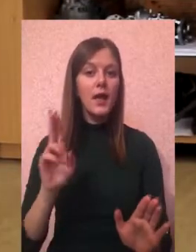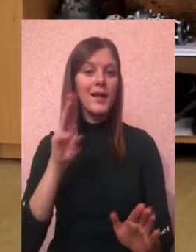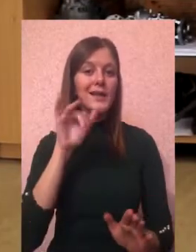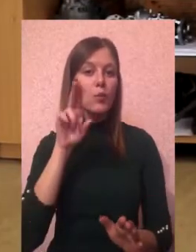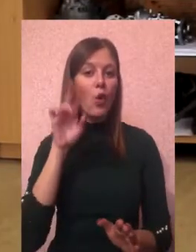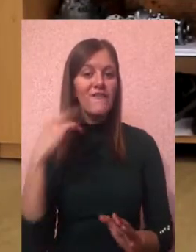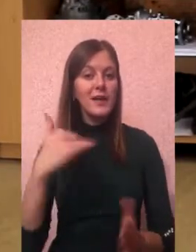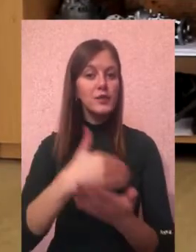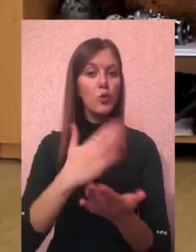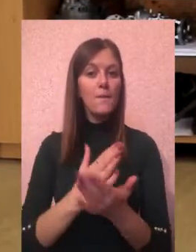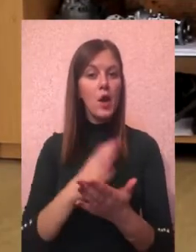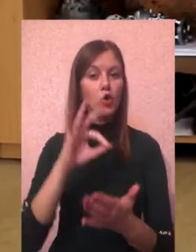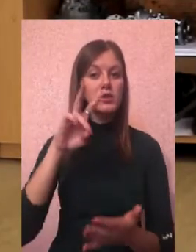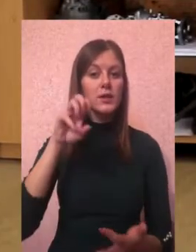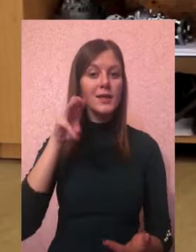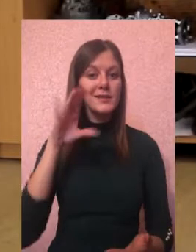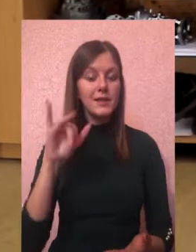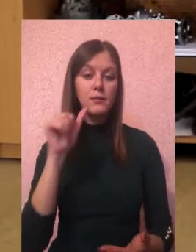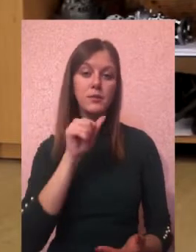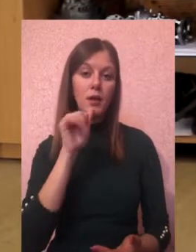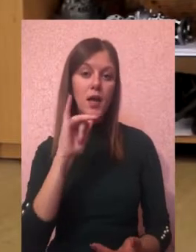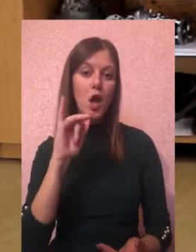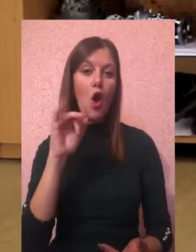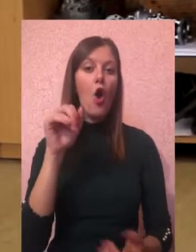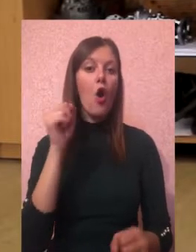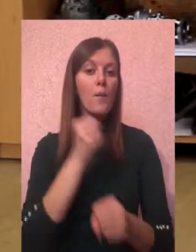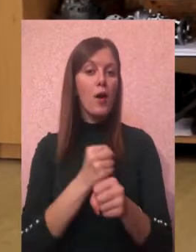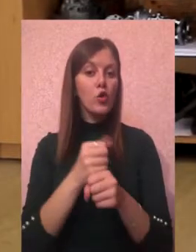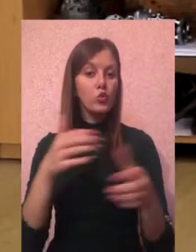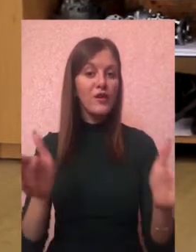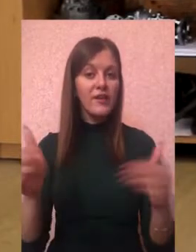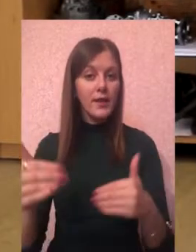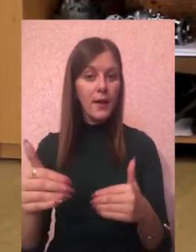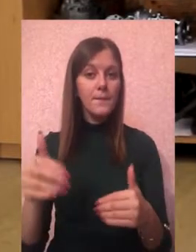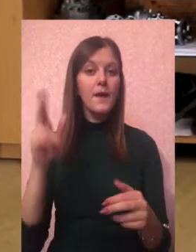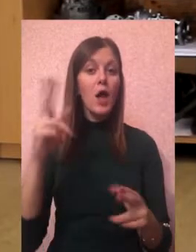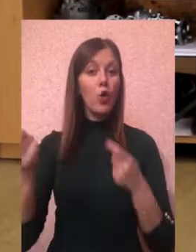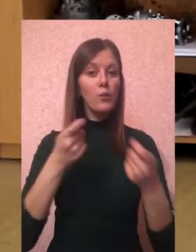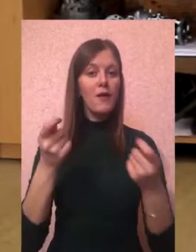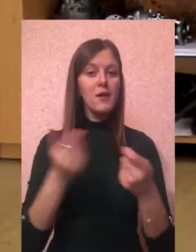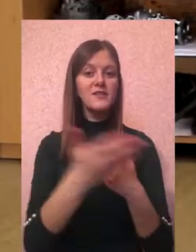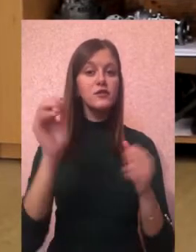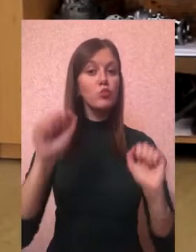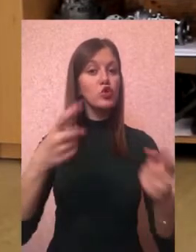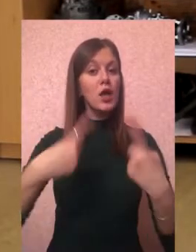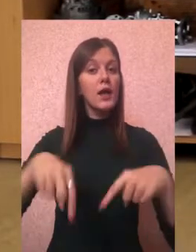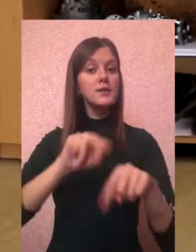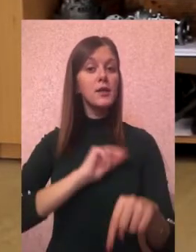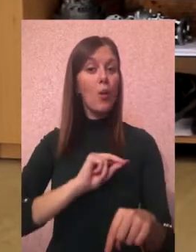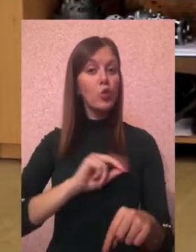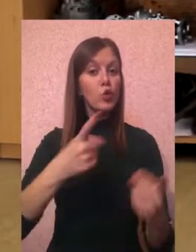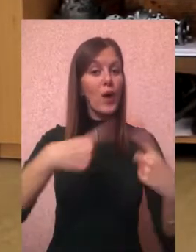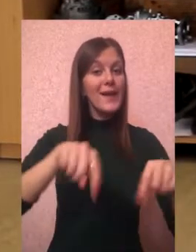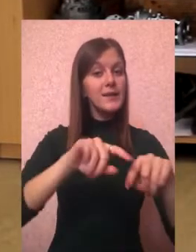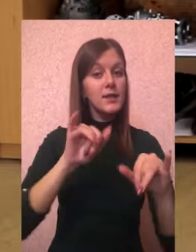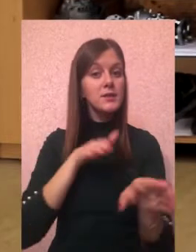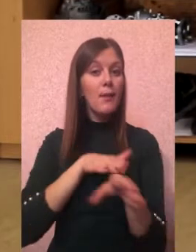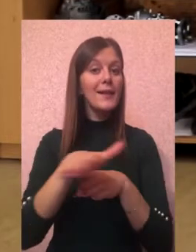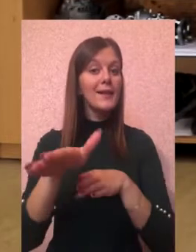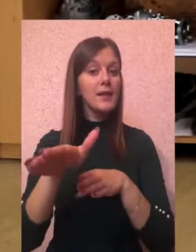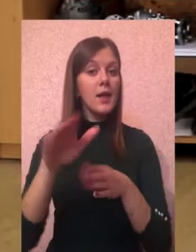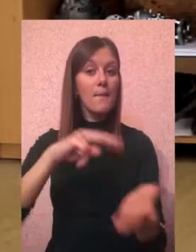типовых инструментов, оснастки, приспособлений и оборудования. Как управленец вы сможете организовать работу